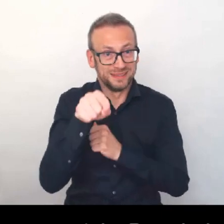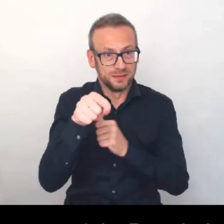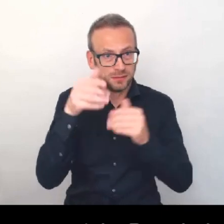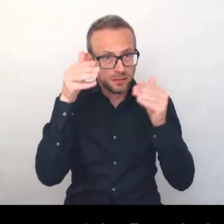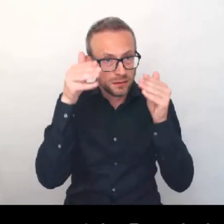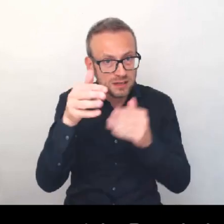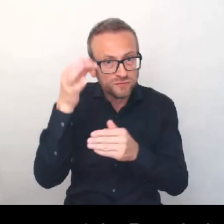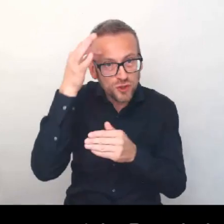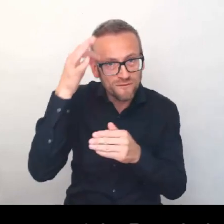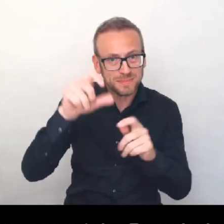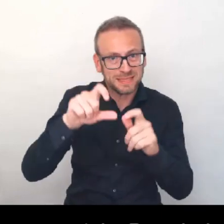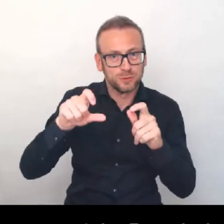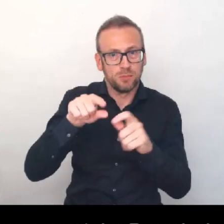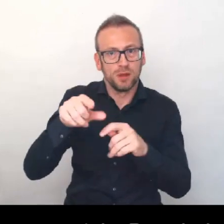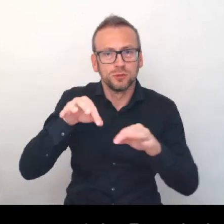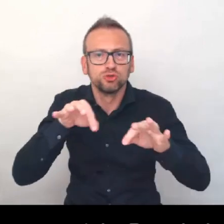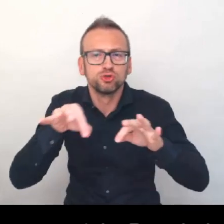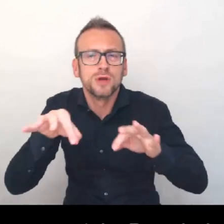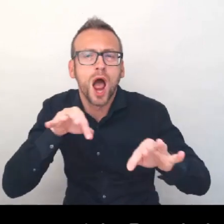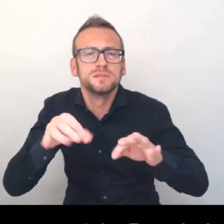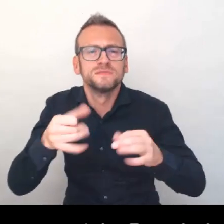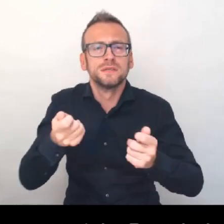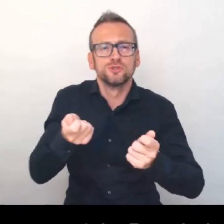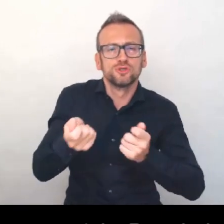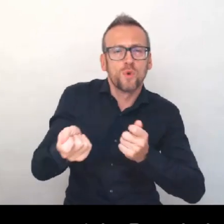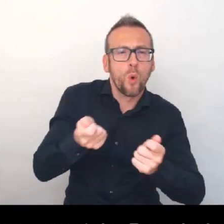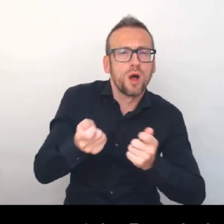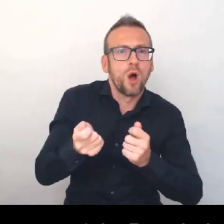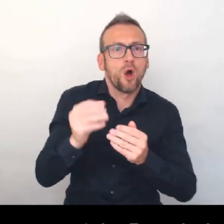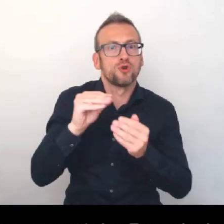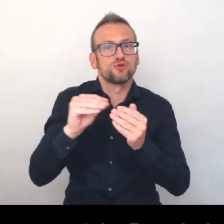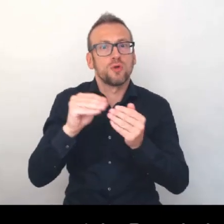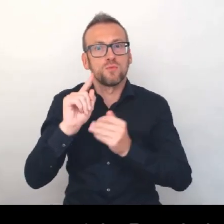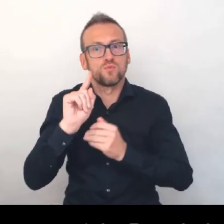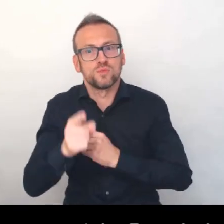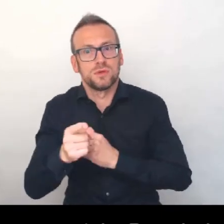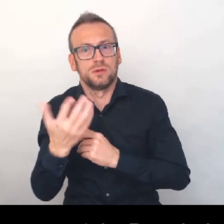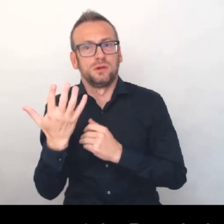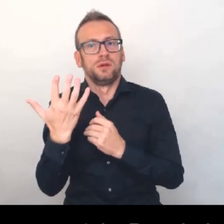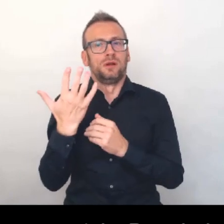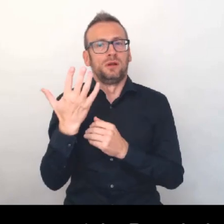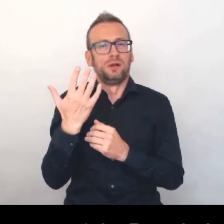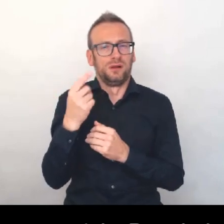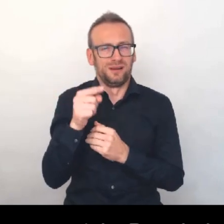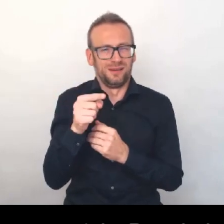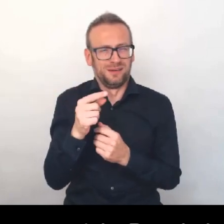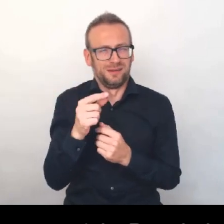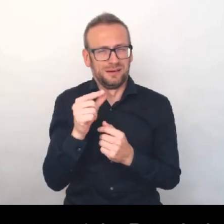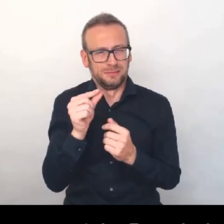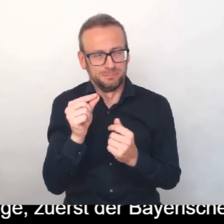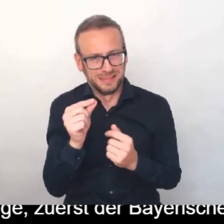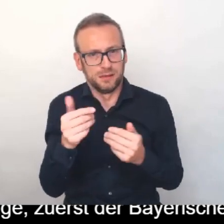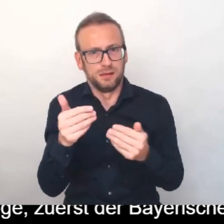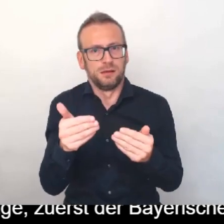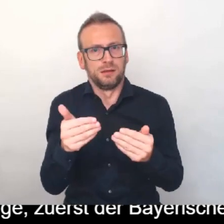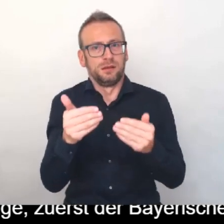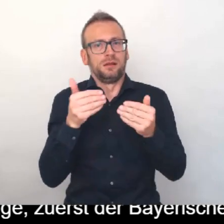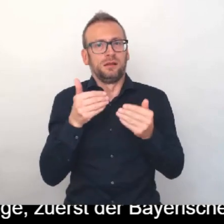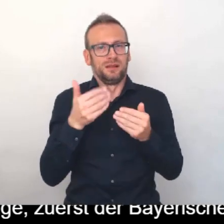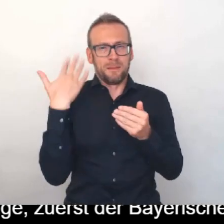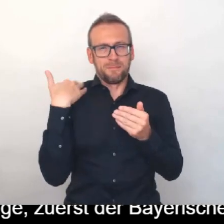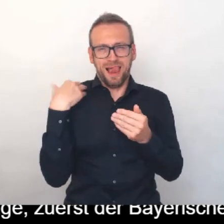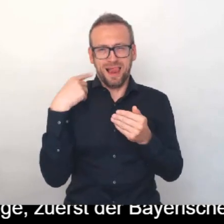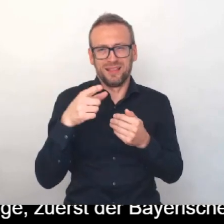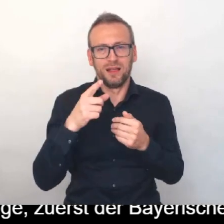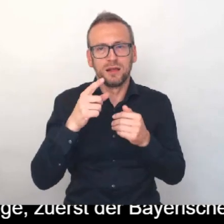Befürchtung geäußert, dass es möglicherweise dann top-down geht an den Unis, dass die internen Gremien sozusagen umgangen, ausgeschaltet,